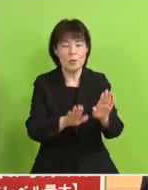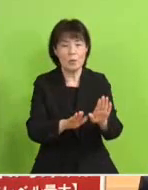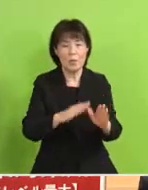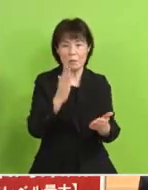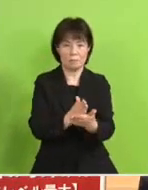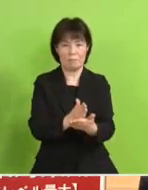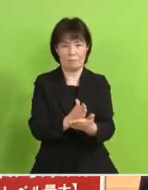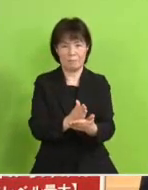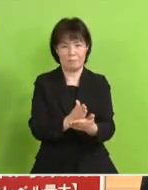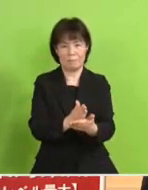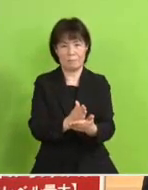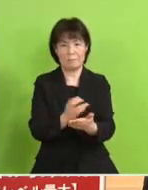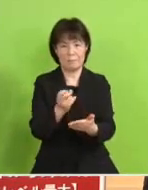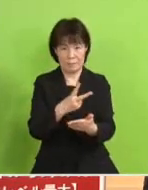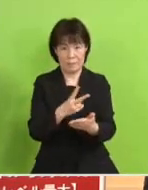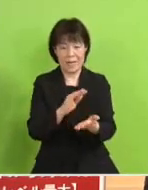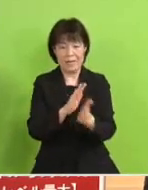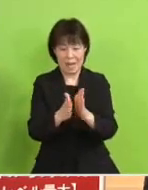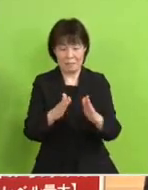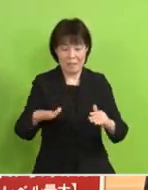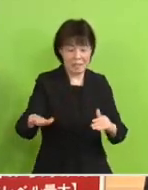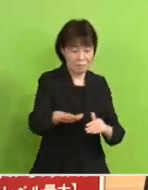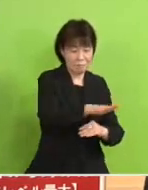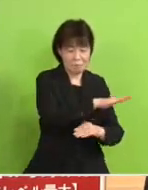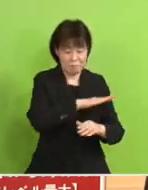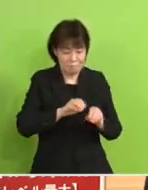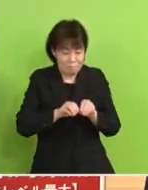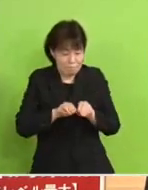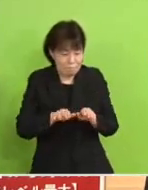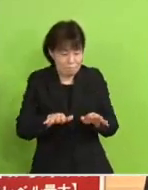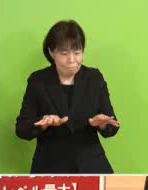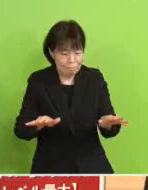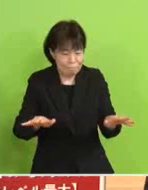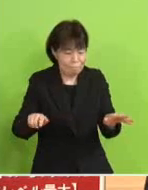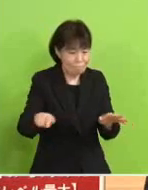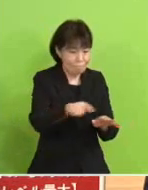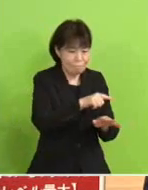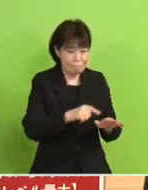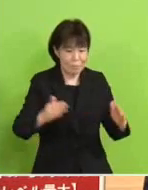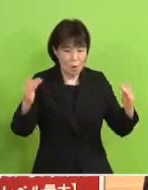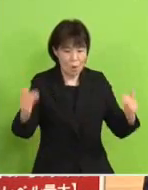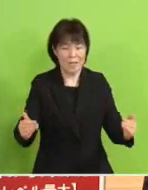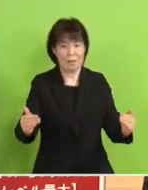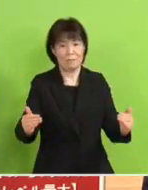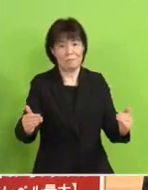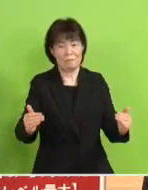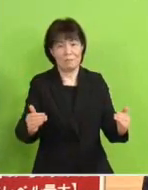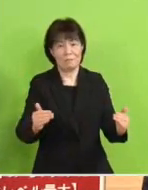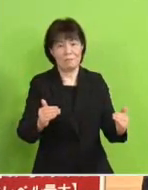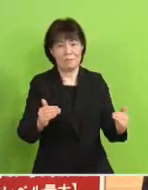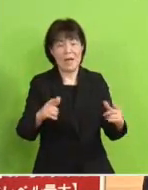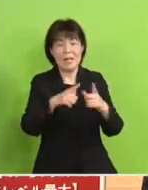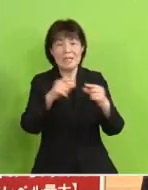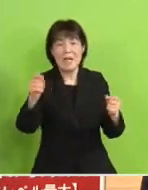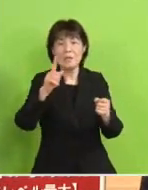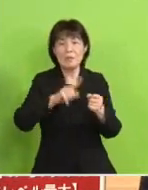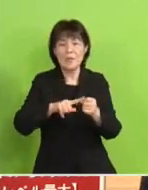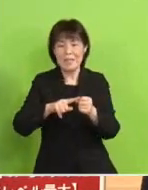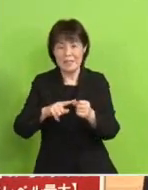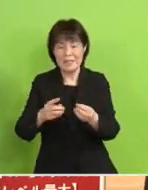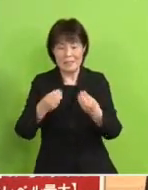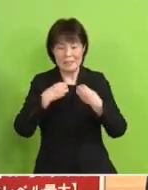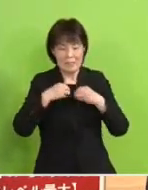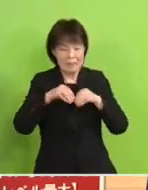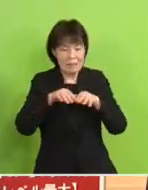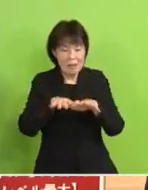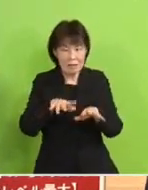する、県下全域に拡大しつつある感染を抑え込む、全国的に感染が拡